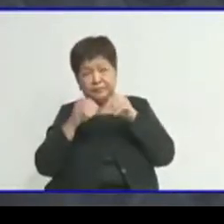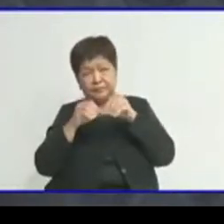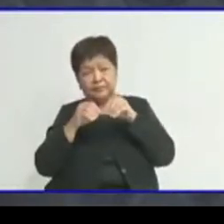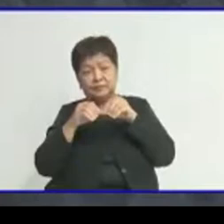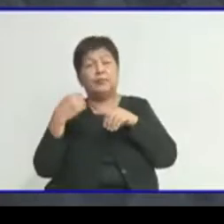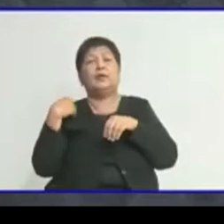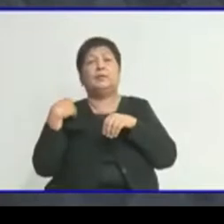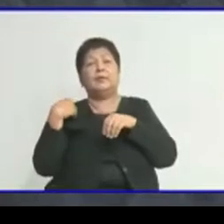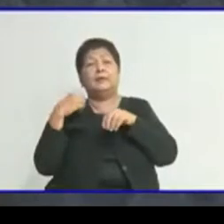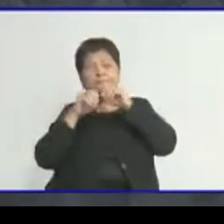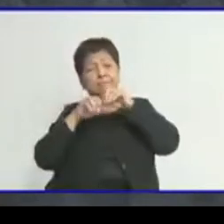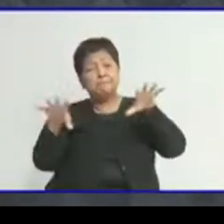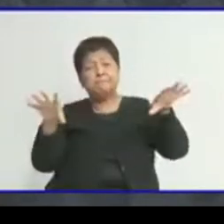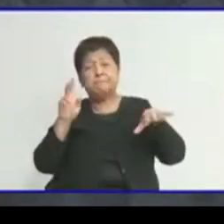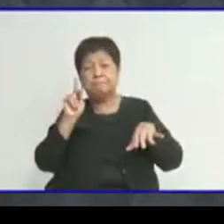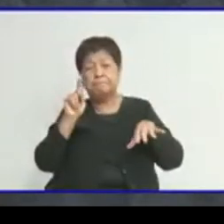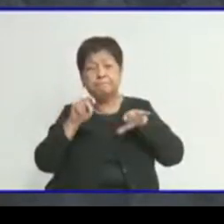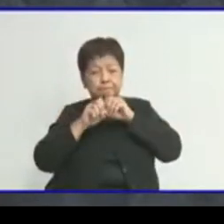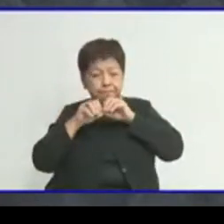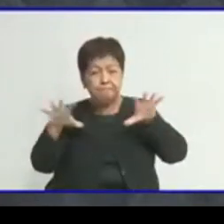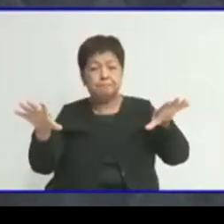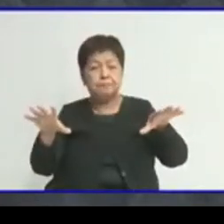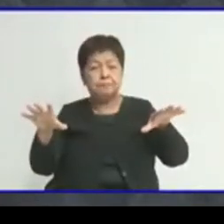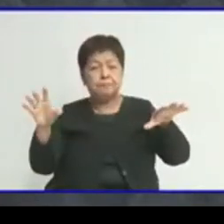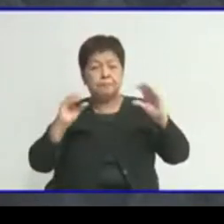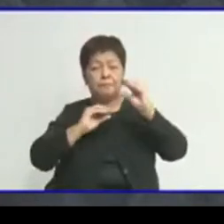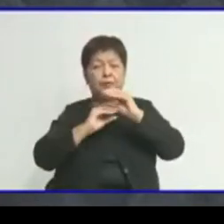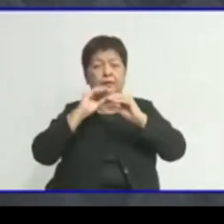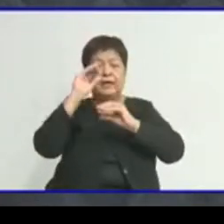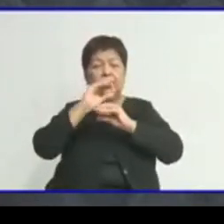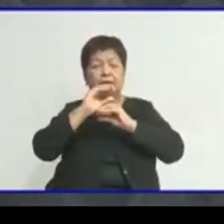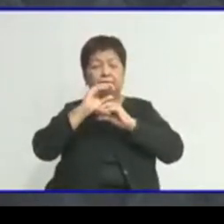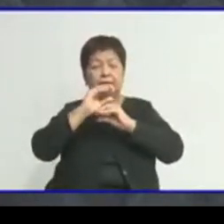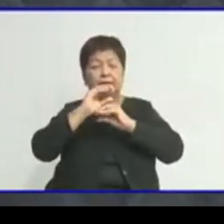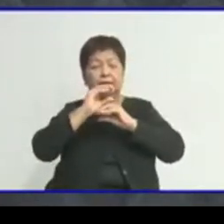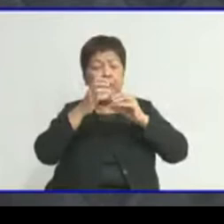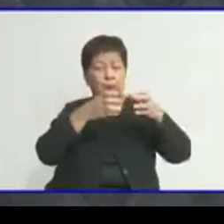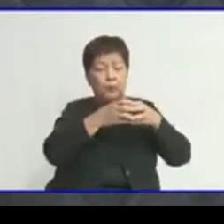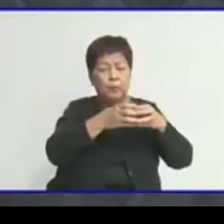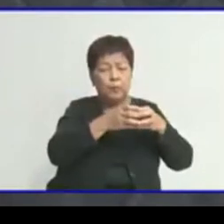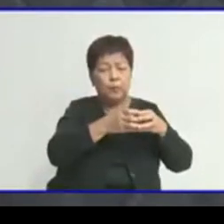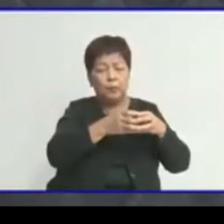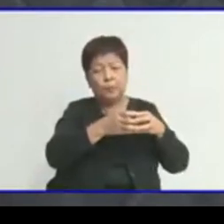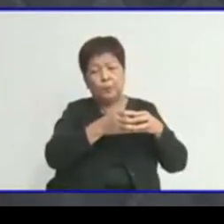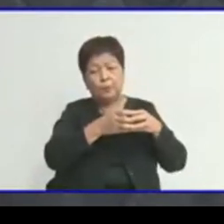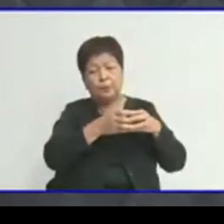าสัมพันธ์ในส่วนของผู้ลี้ภัยค่ะโครงการอันนี้เป็นกลุ่มนะคะชมรินค่ะเป็นโครงการ